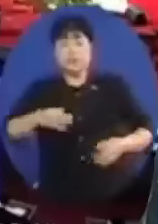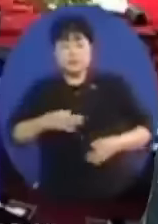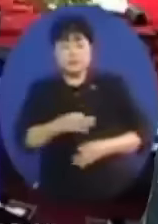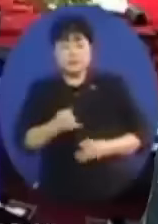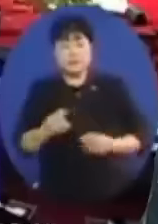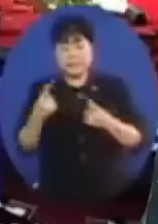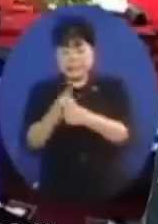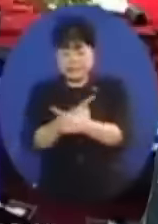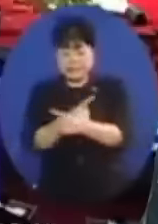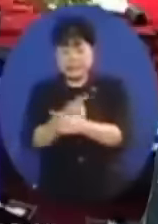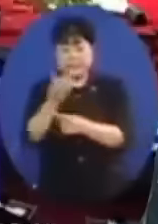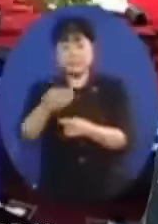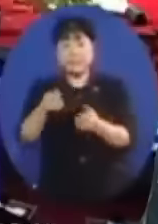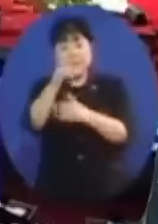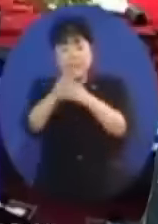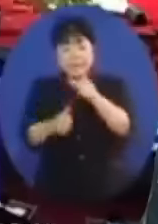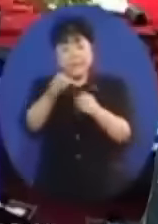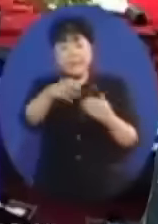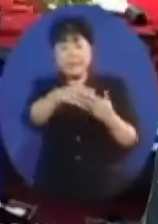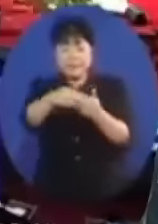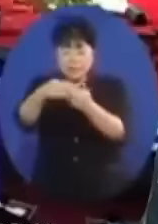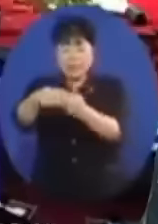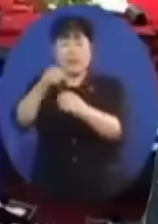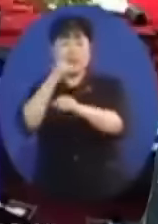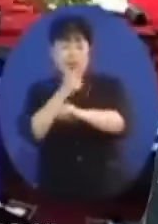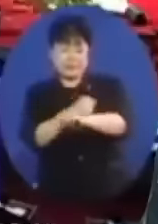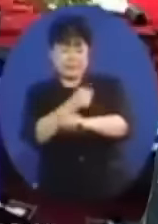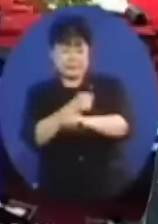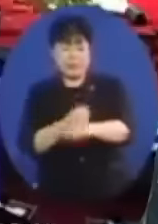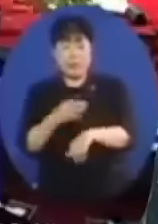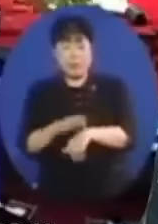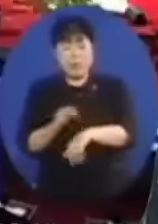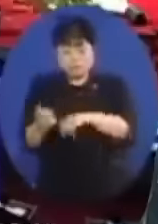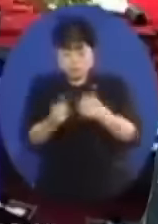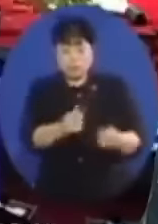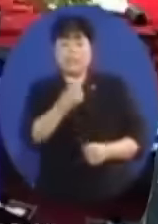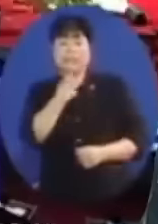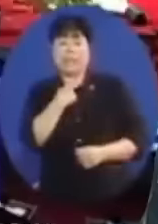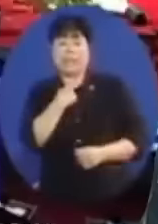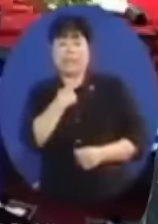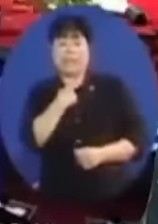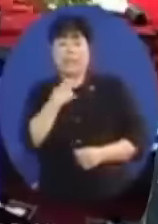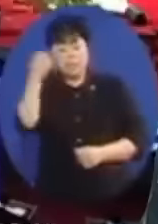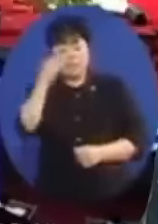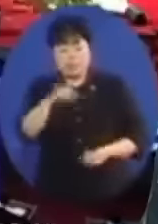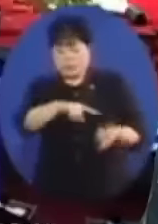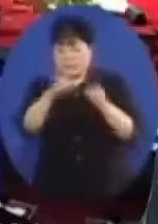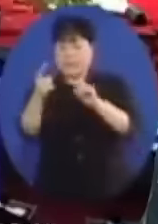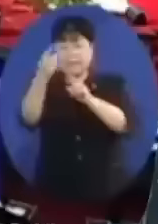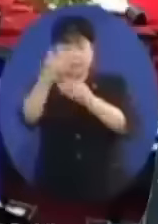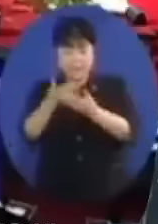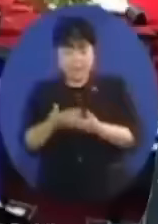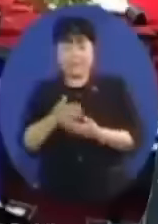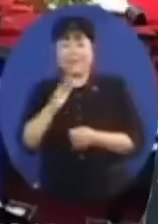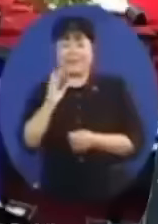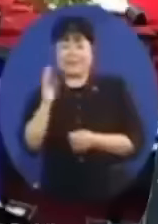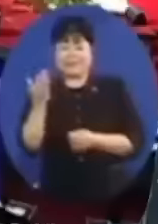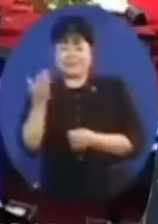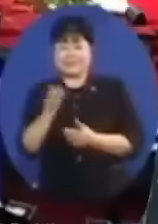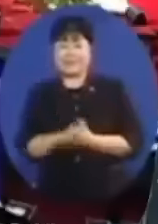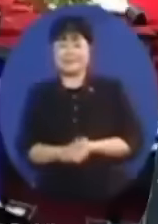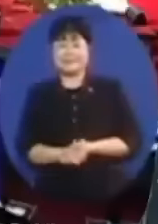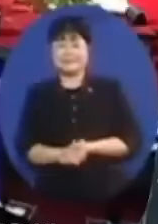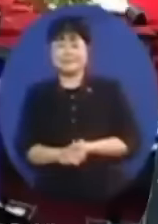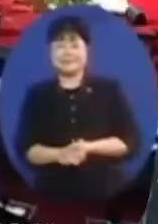대신했으니 이는 우리를 하나님 앞으로 인도하려 하심이라. 육체는 죽임을 당하시고 영으로는 살리심을